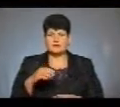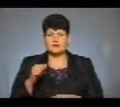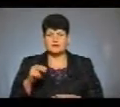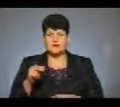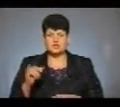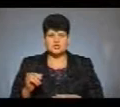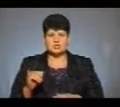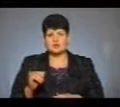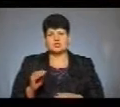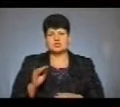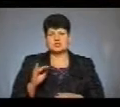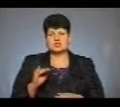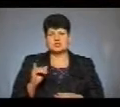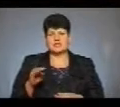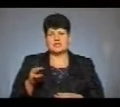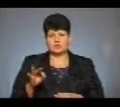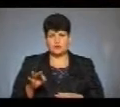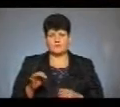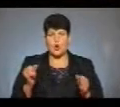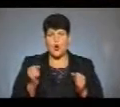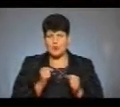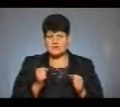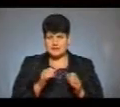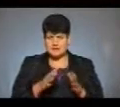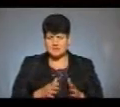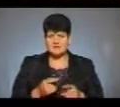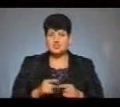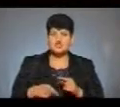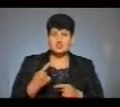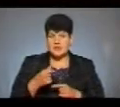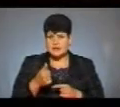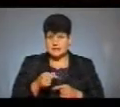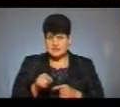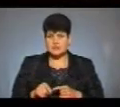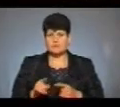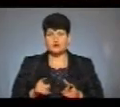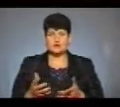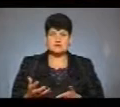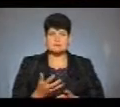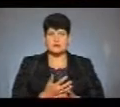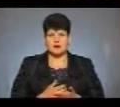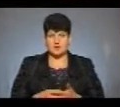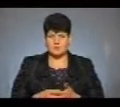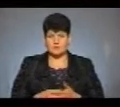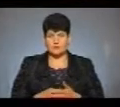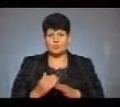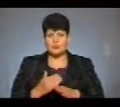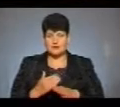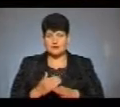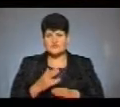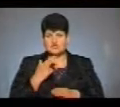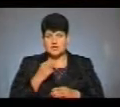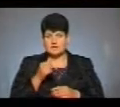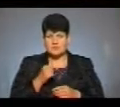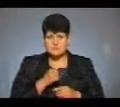жито. Зараз цю пору. Через рік воно збираю його постадійно від червня